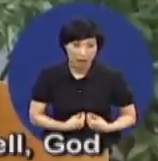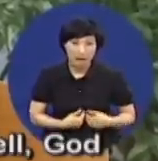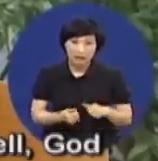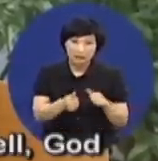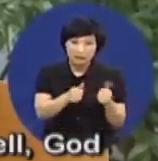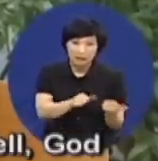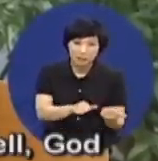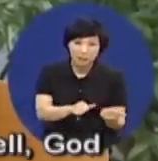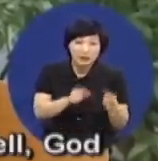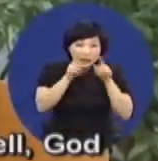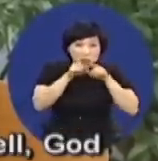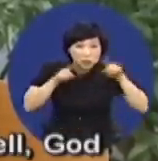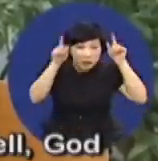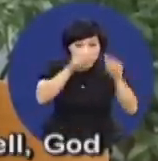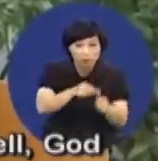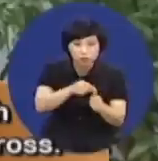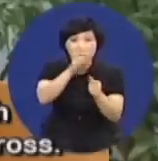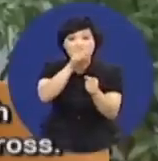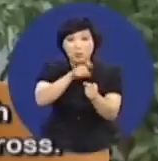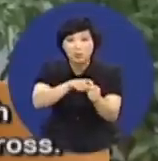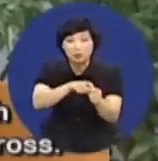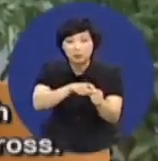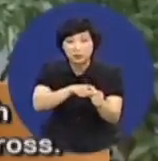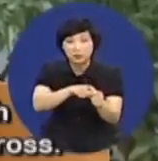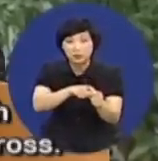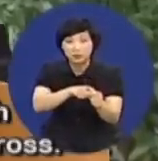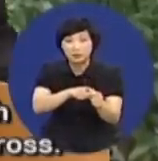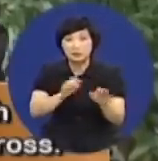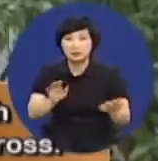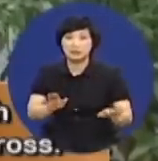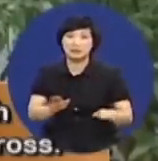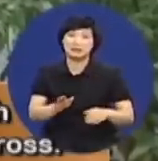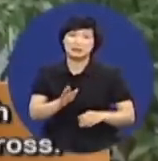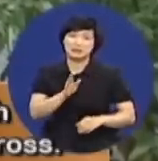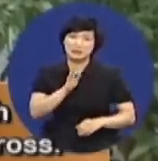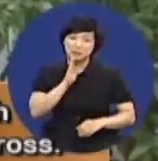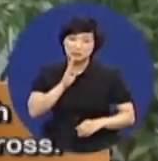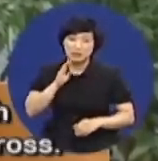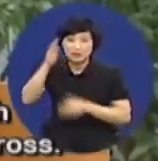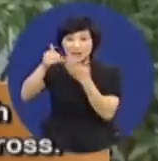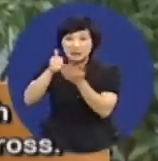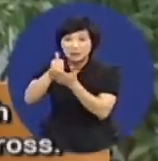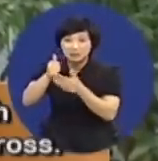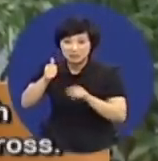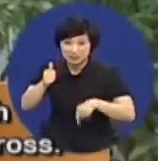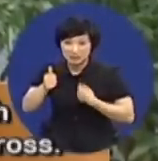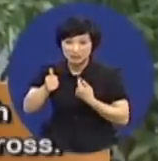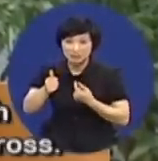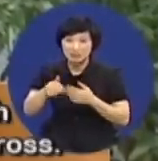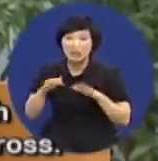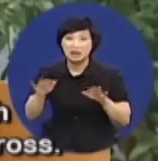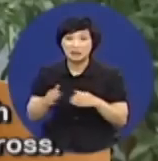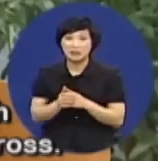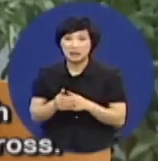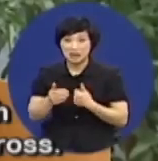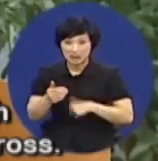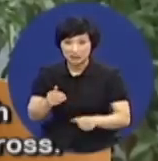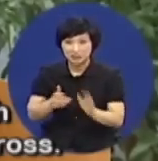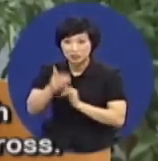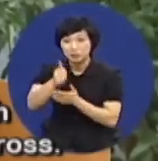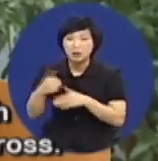望から死から地獄から救うために、自分の肉さえも裂いて